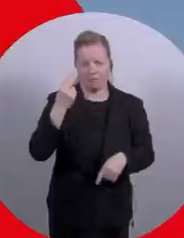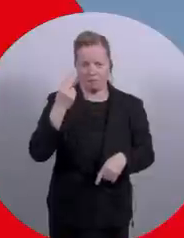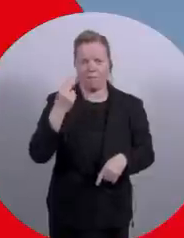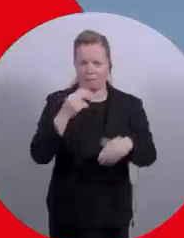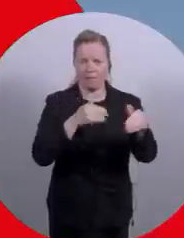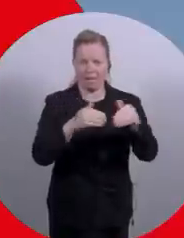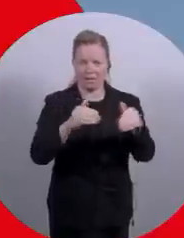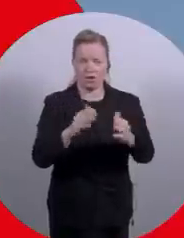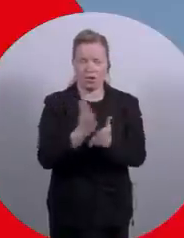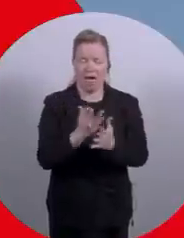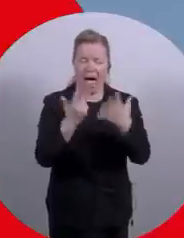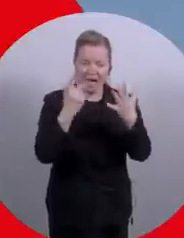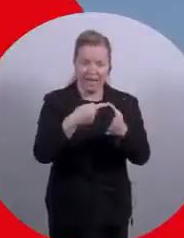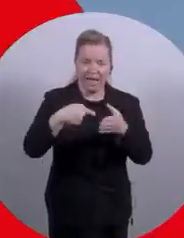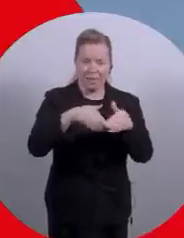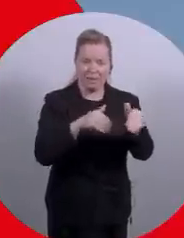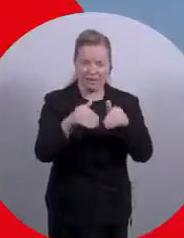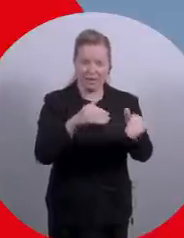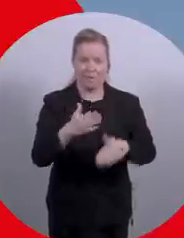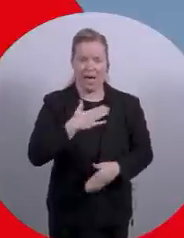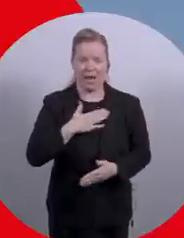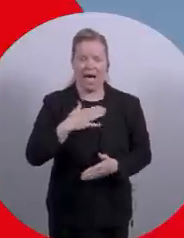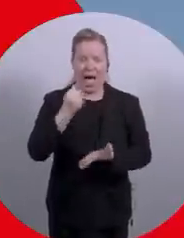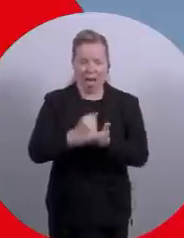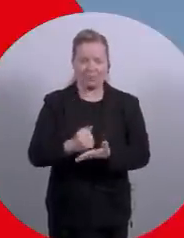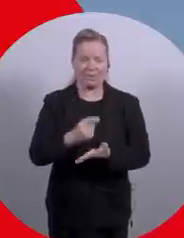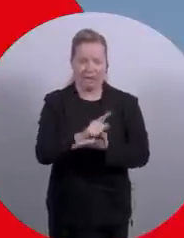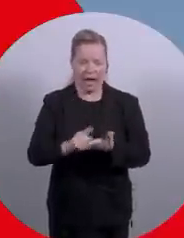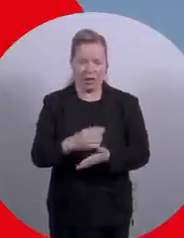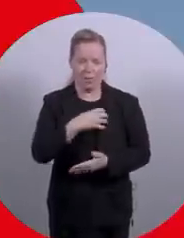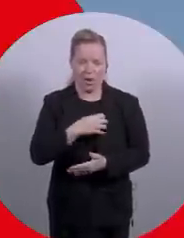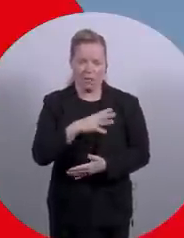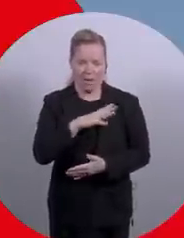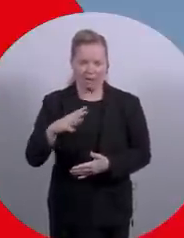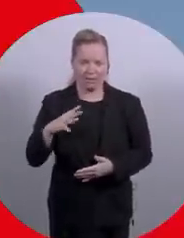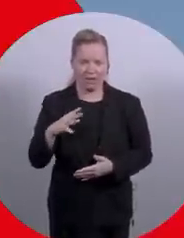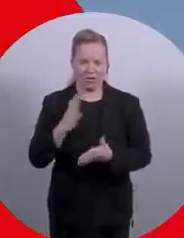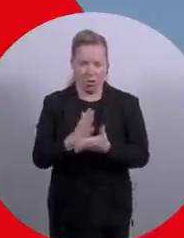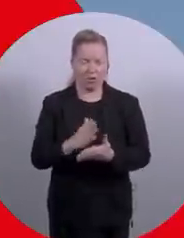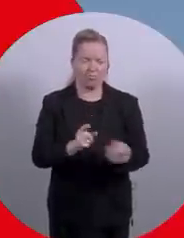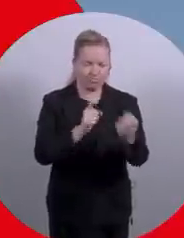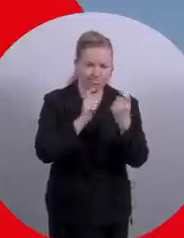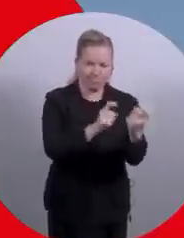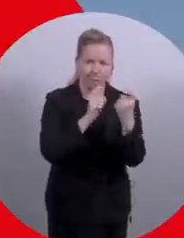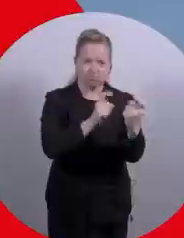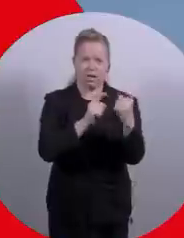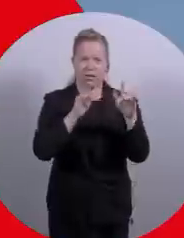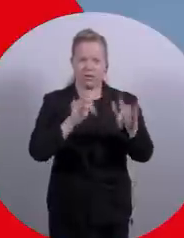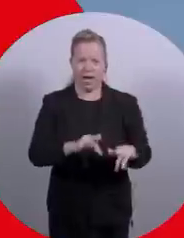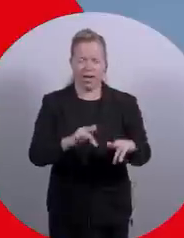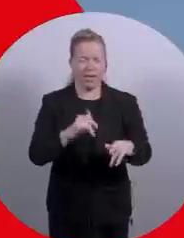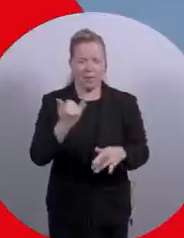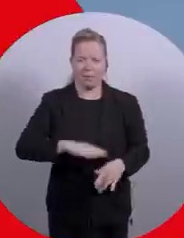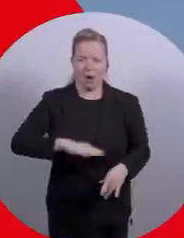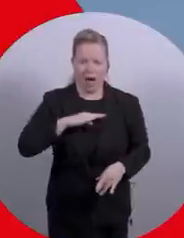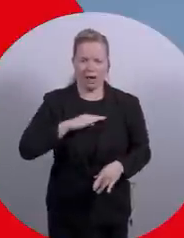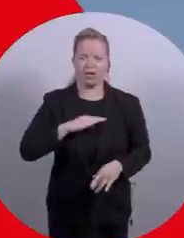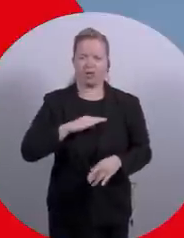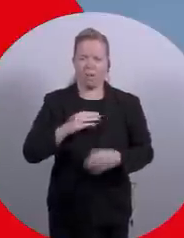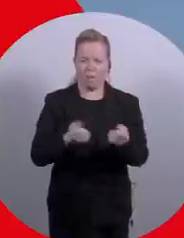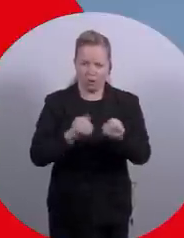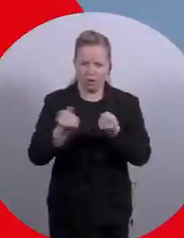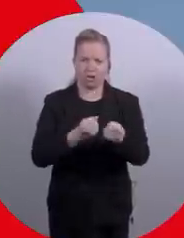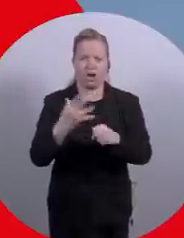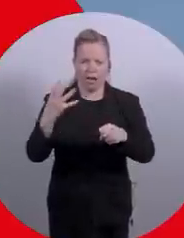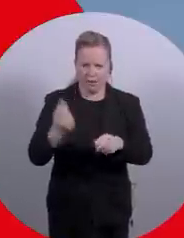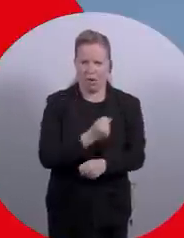in meiner Amt für das Bürgermeister ich habe nur jedes Mal diese Situation und diese Auseinandersetzung auch moralisch und politisch gewonnen aber uns länger gedauert hat